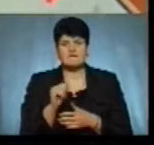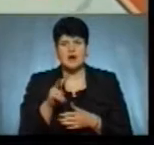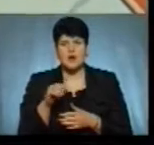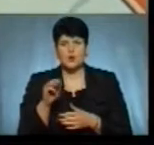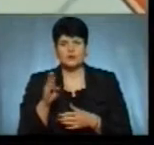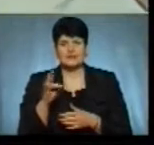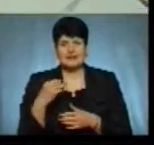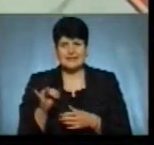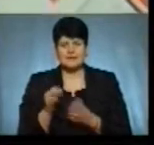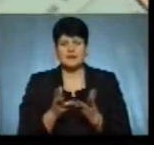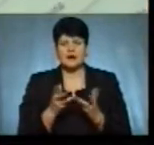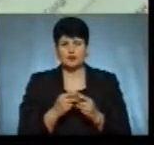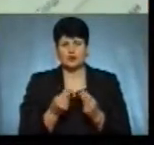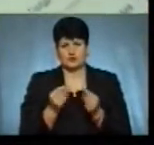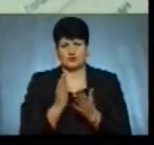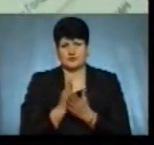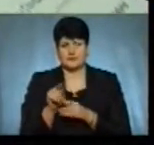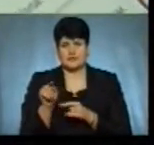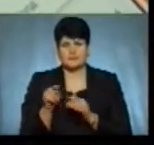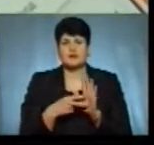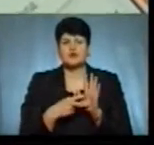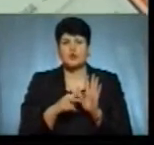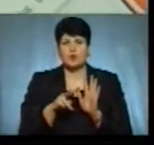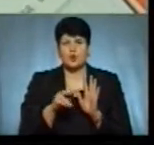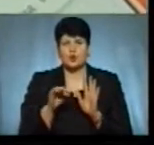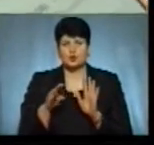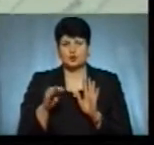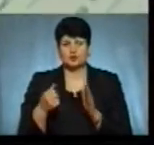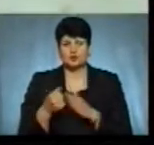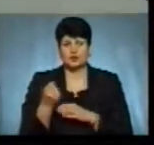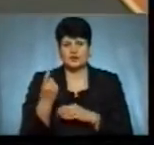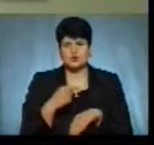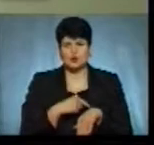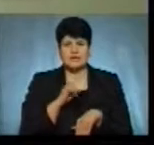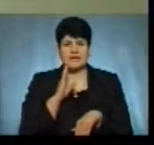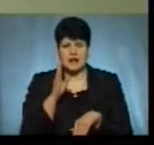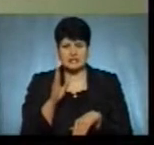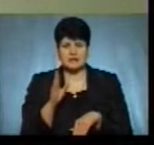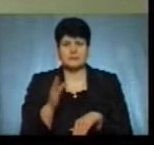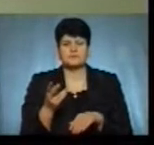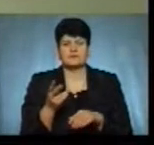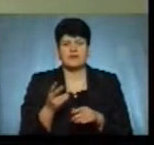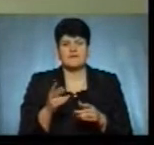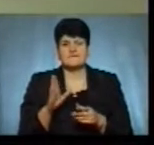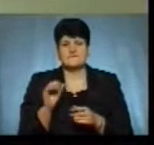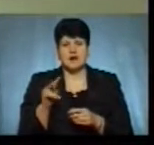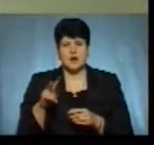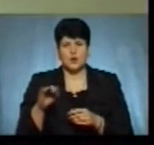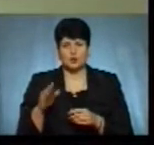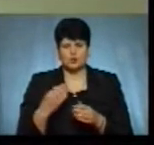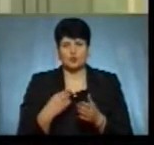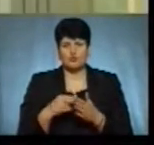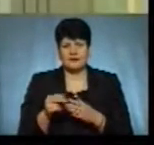гроші зберігаються. За його словами, вже з 7 лютого до 11 години ранку валюту купили близько 20 тисяч